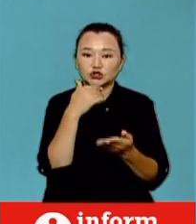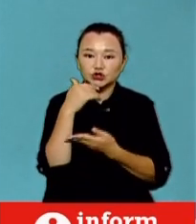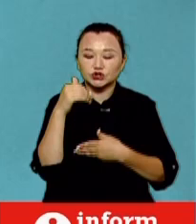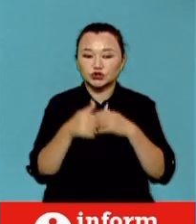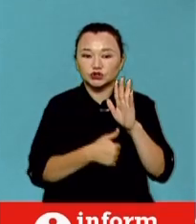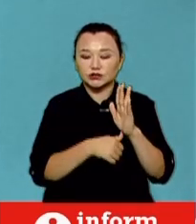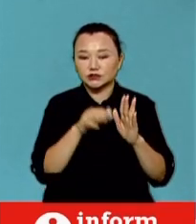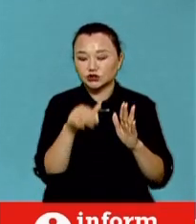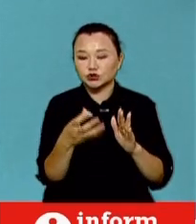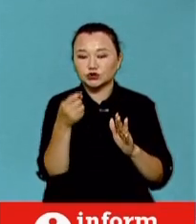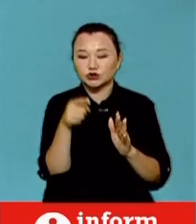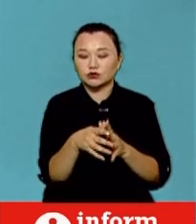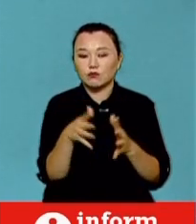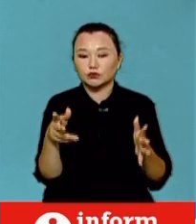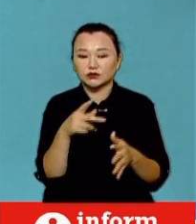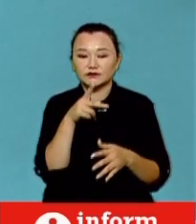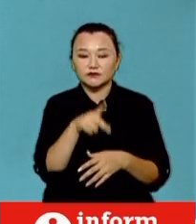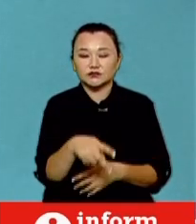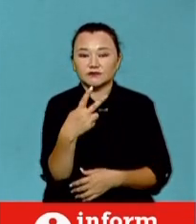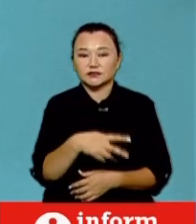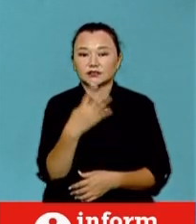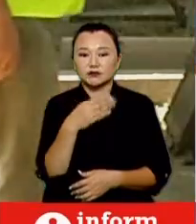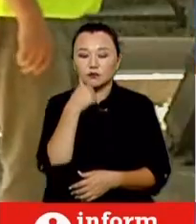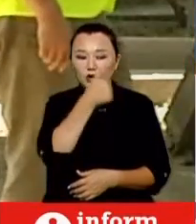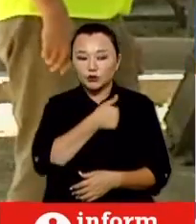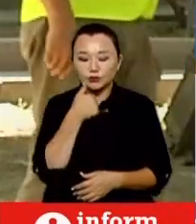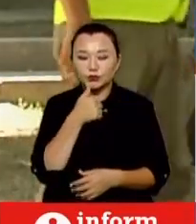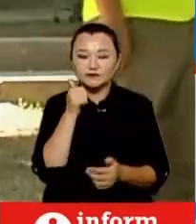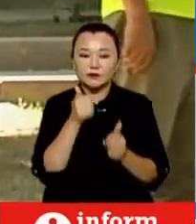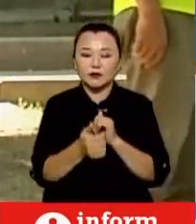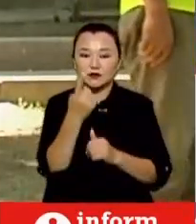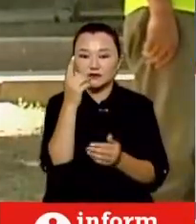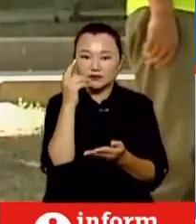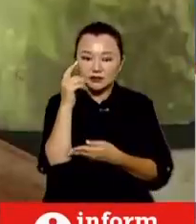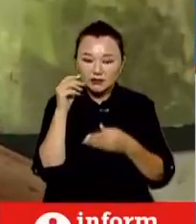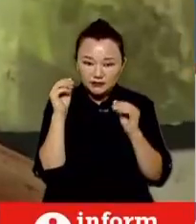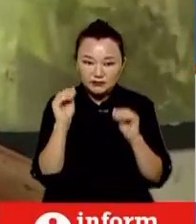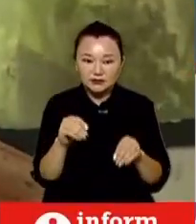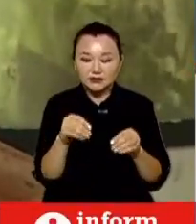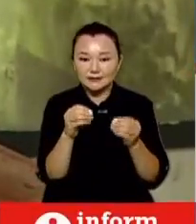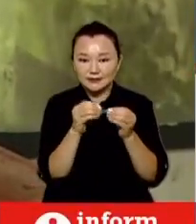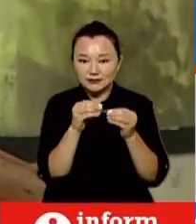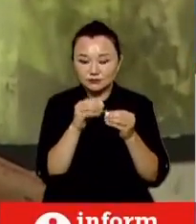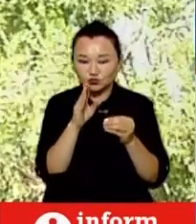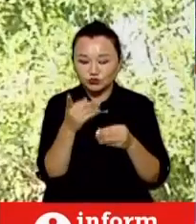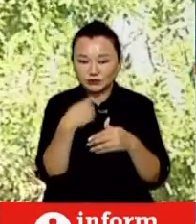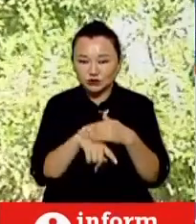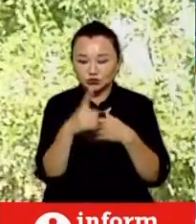тысяч и на 1000 больше в 2024 году. А взамен одного срубленного дерева посадят 10, то есть